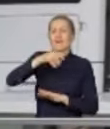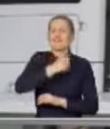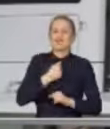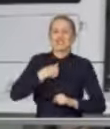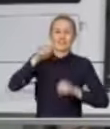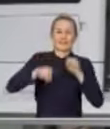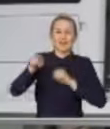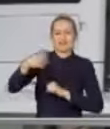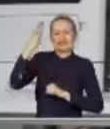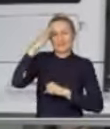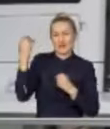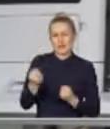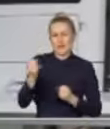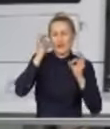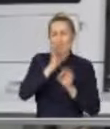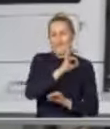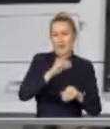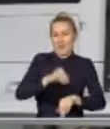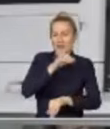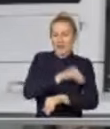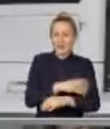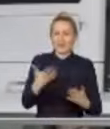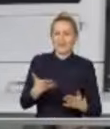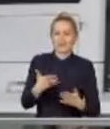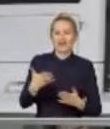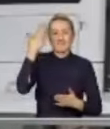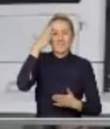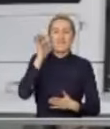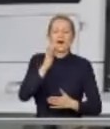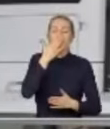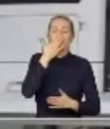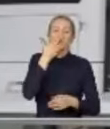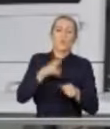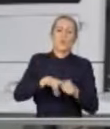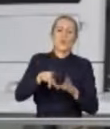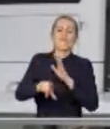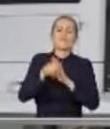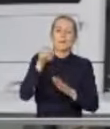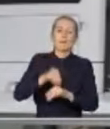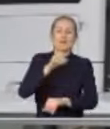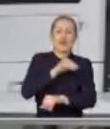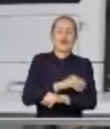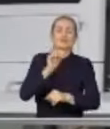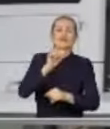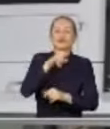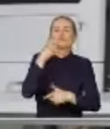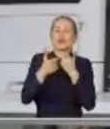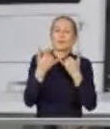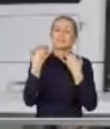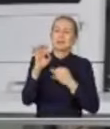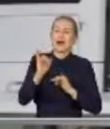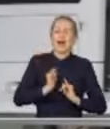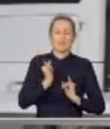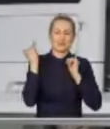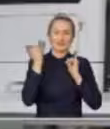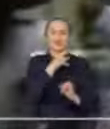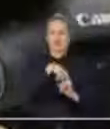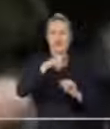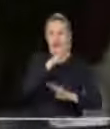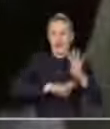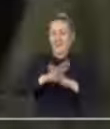przez warszawskich adwokatów. To, jakie metody preferuje, to, że zrobi wszystko, żeby jego klient uniknął